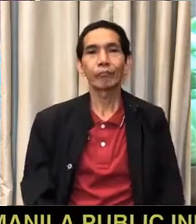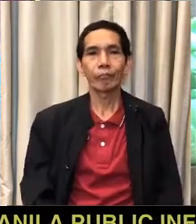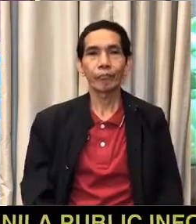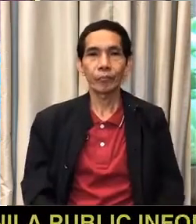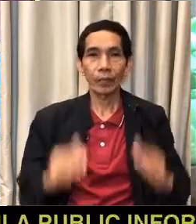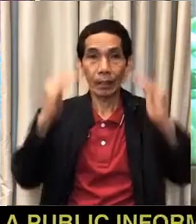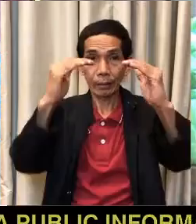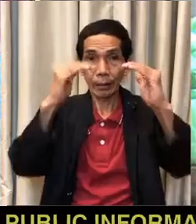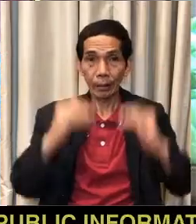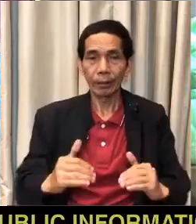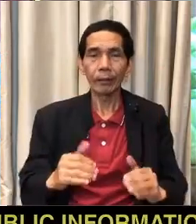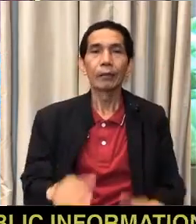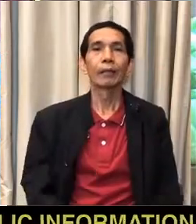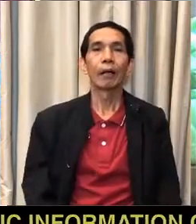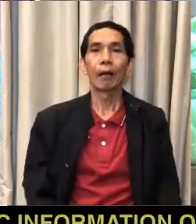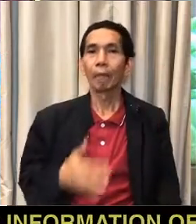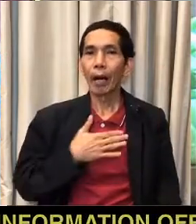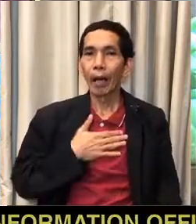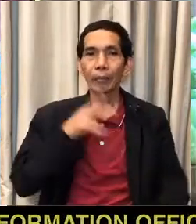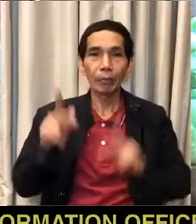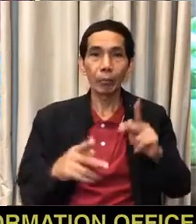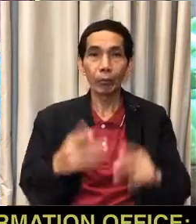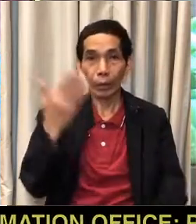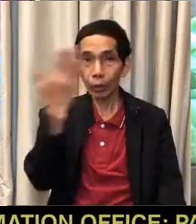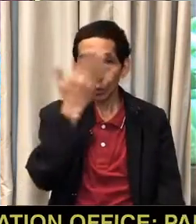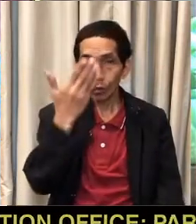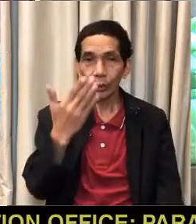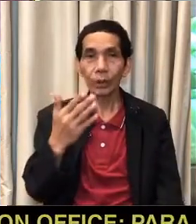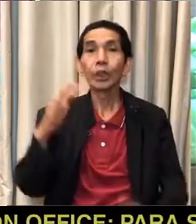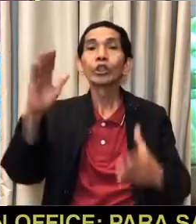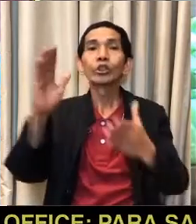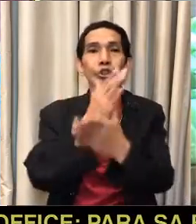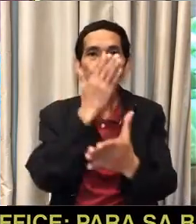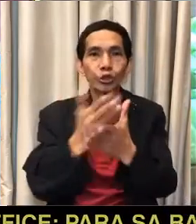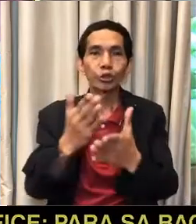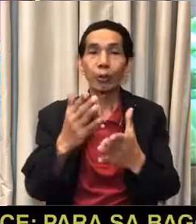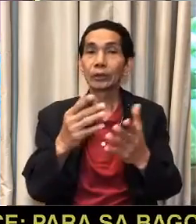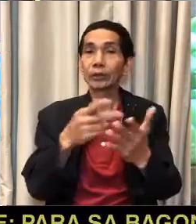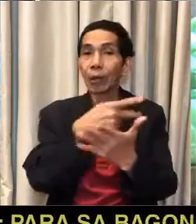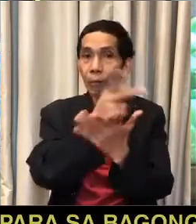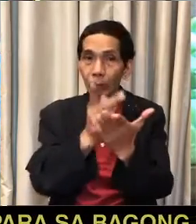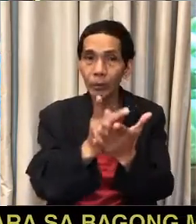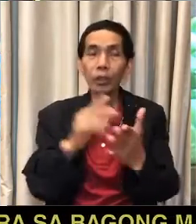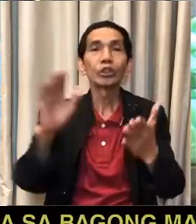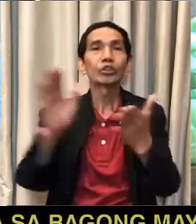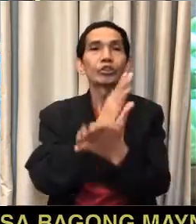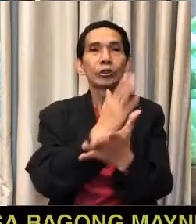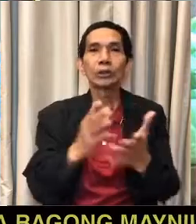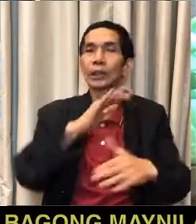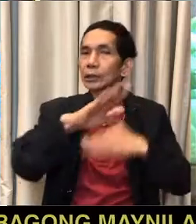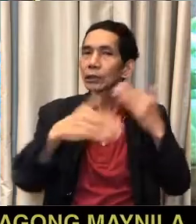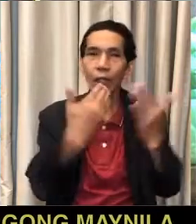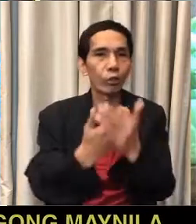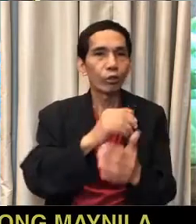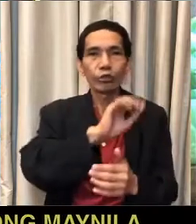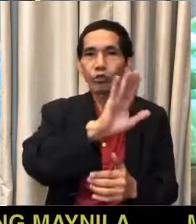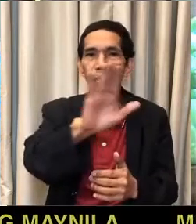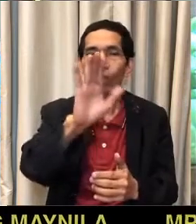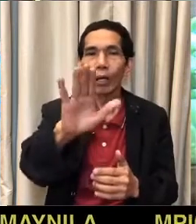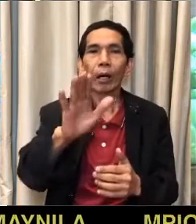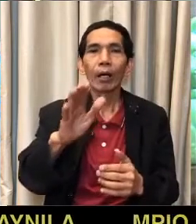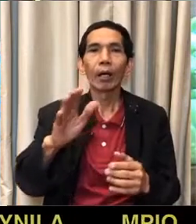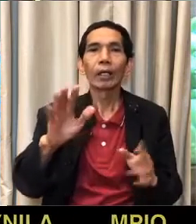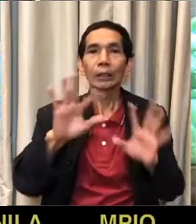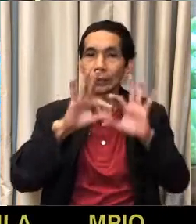ngayon. Mga kababayan nanonood, o i-share nyo tong portion na ito. O i-share nyo na sa lahat ng inyong